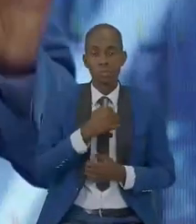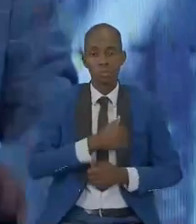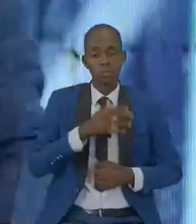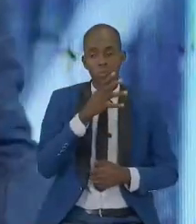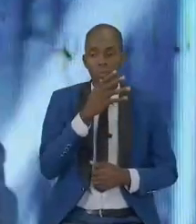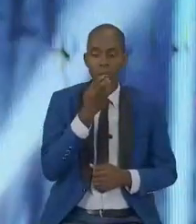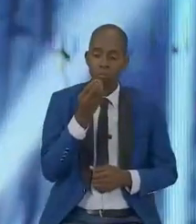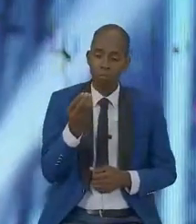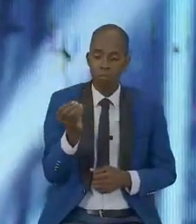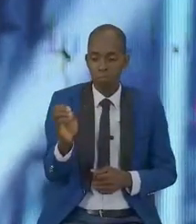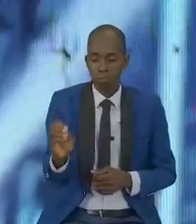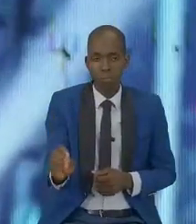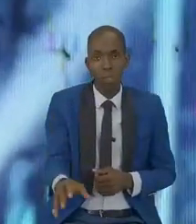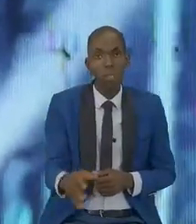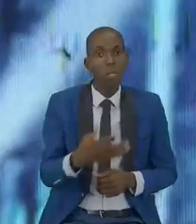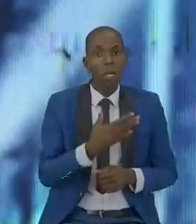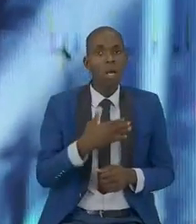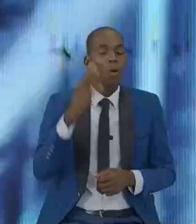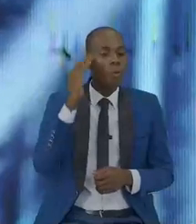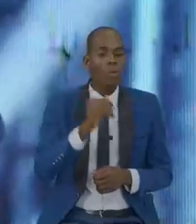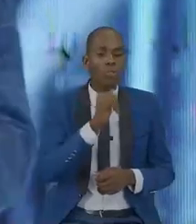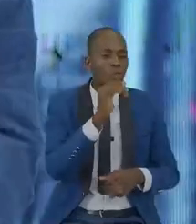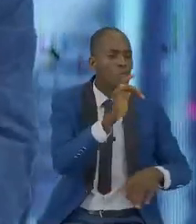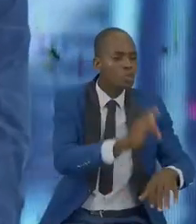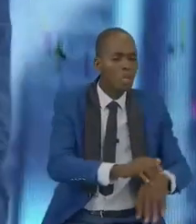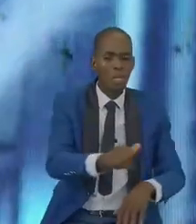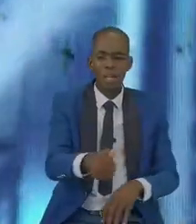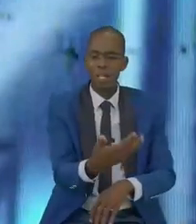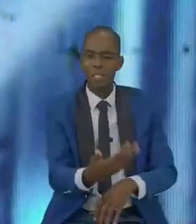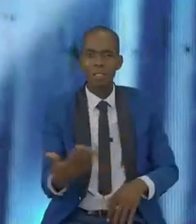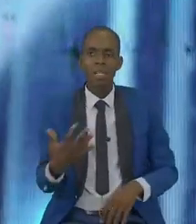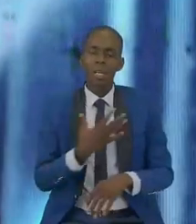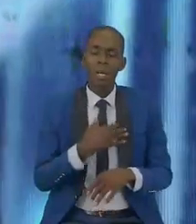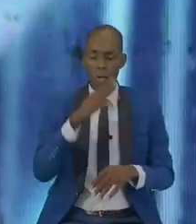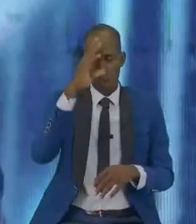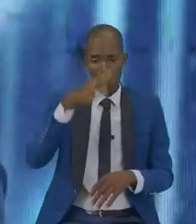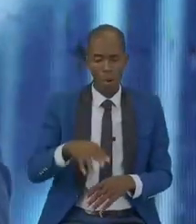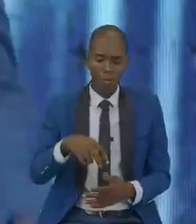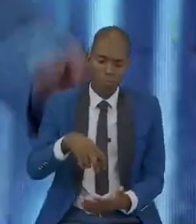a remis et a vomi bien, il a remis